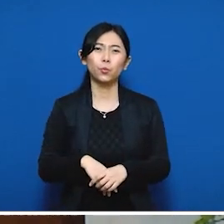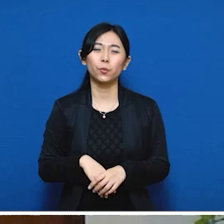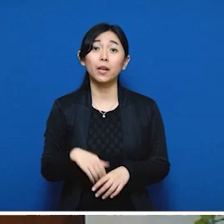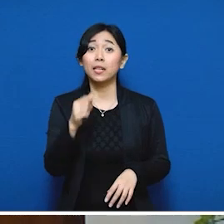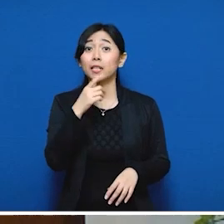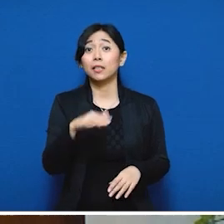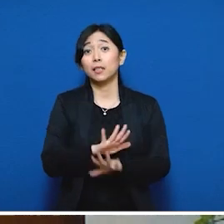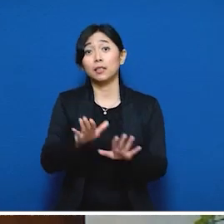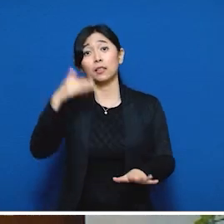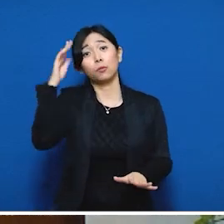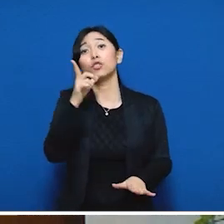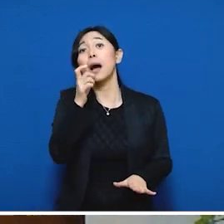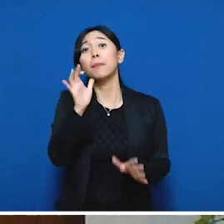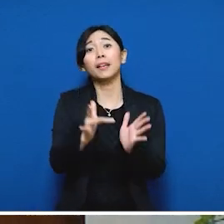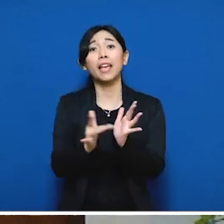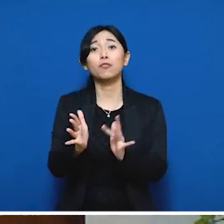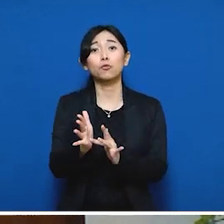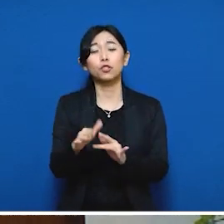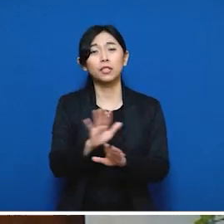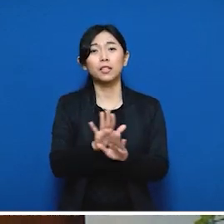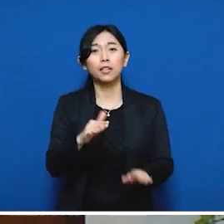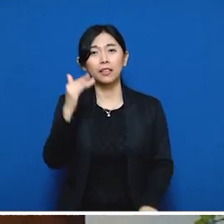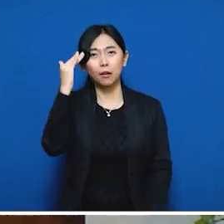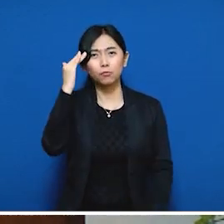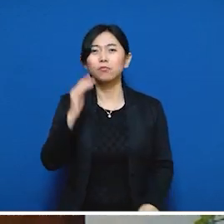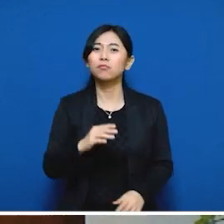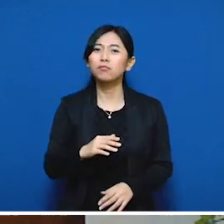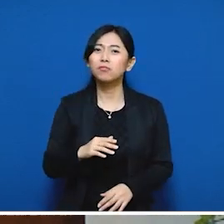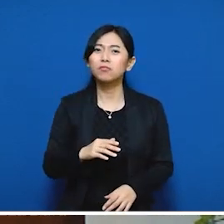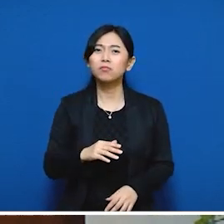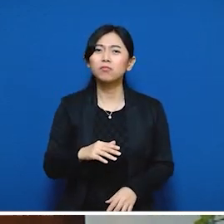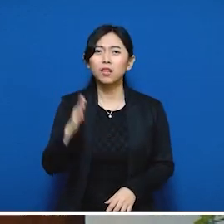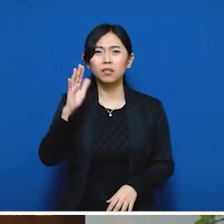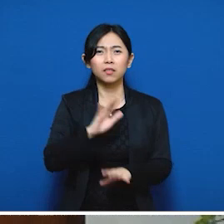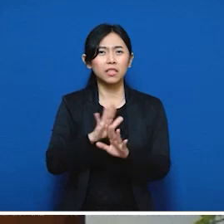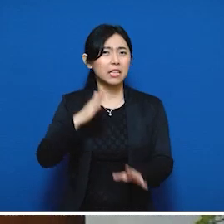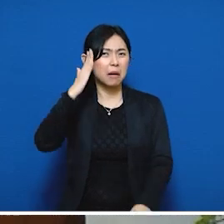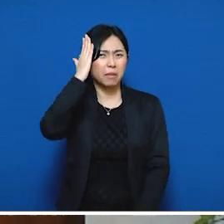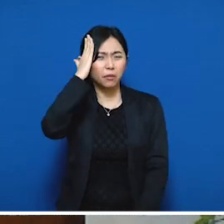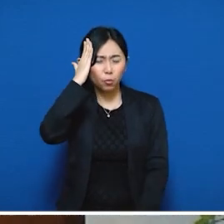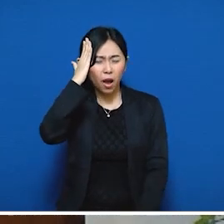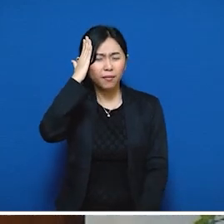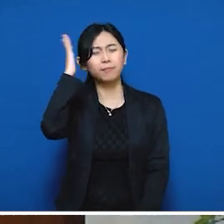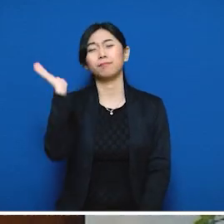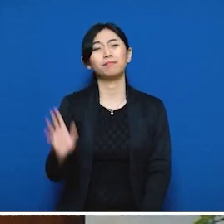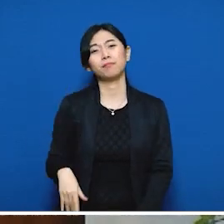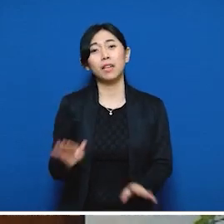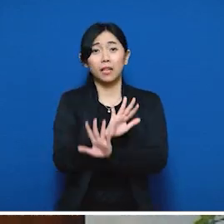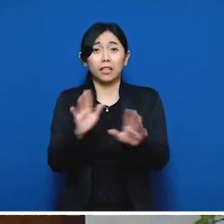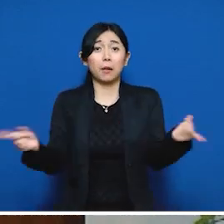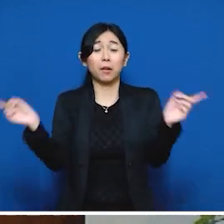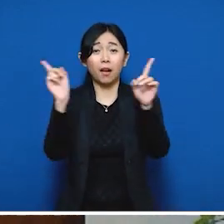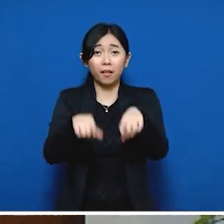siapa Yesus. Dia tidak menghayati betul dan